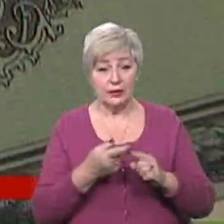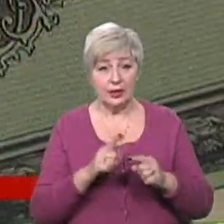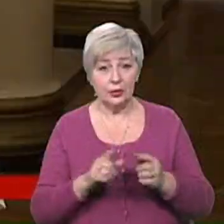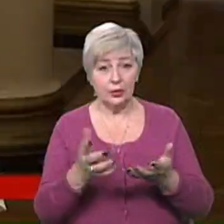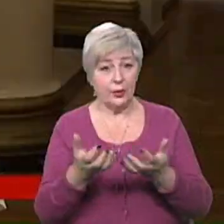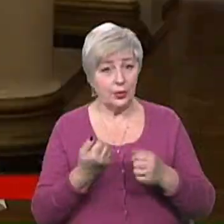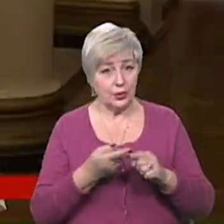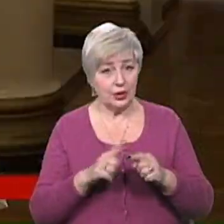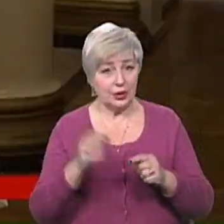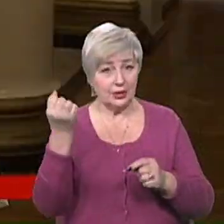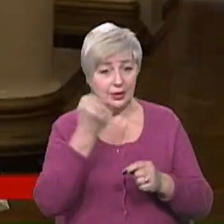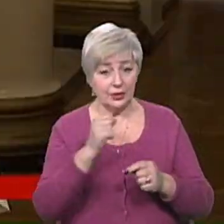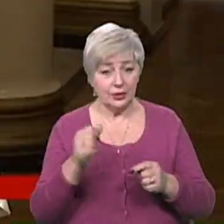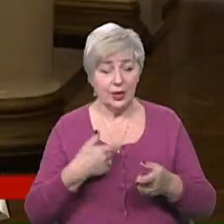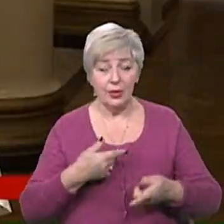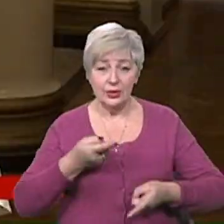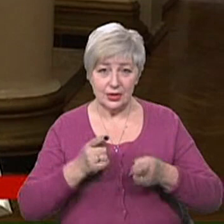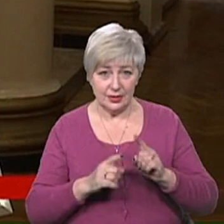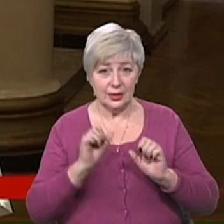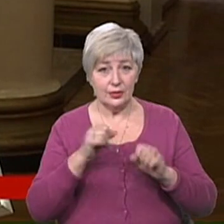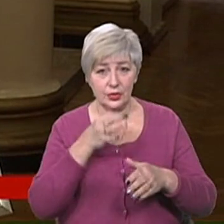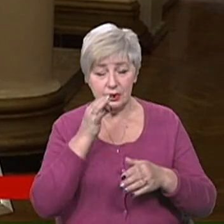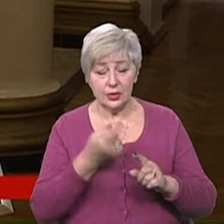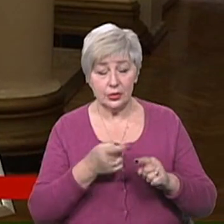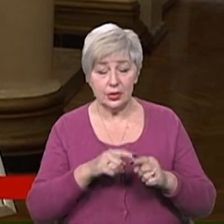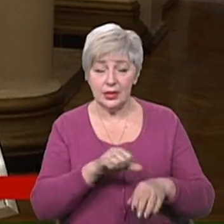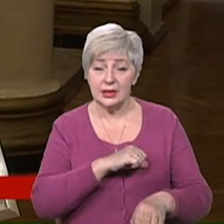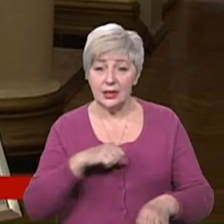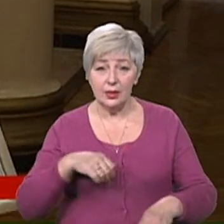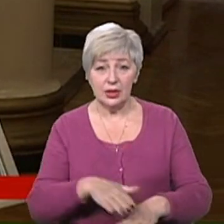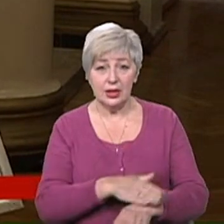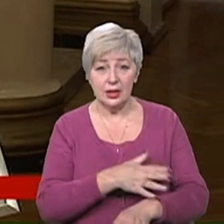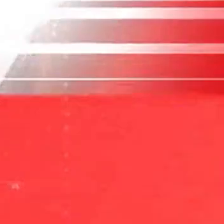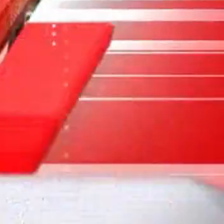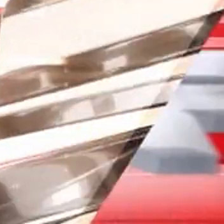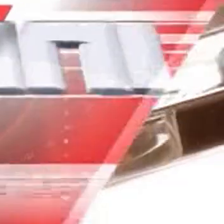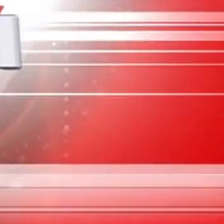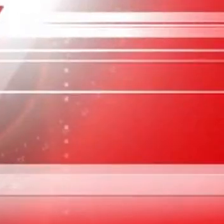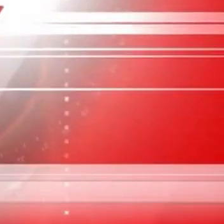мы действительно можем сказать, что это самый длительный период времени пребывания на должности.